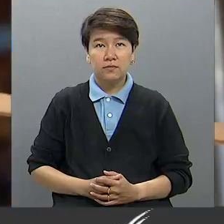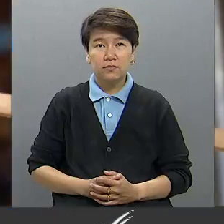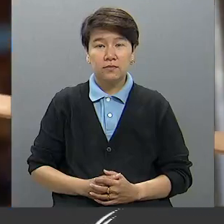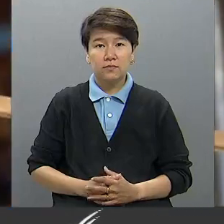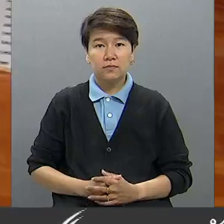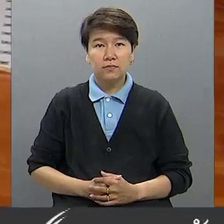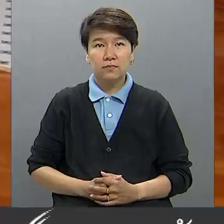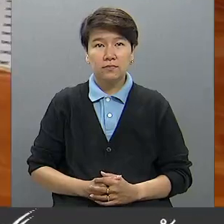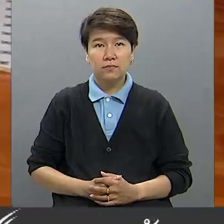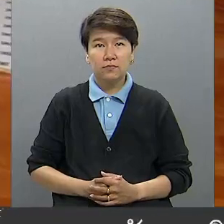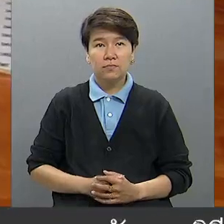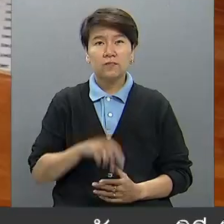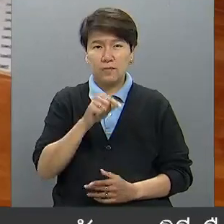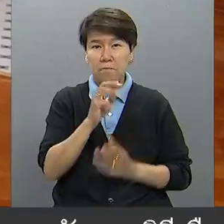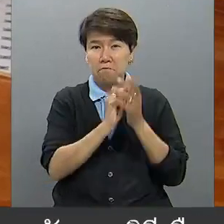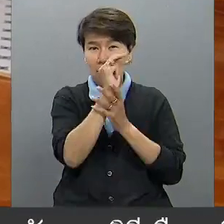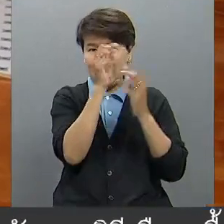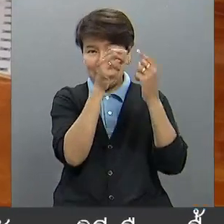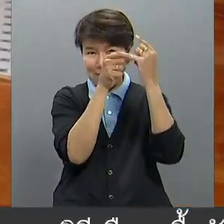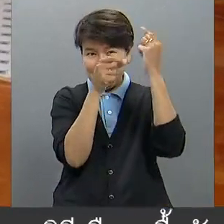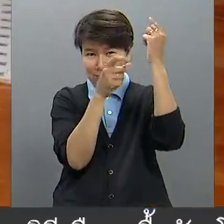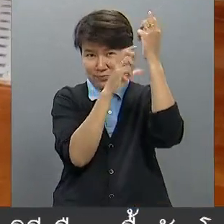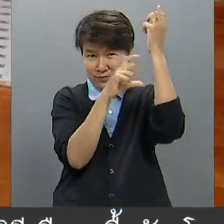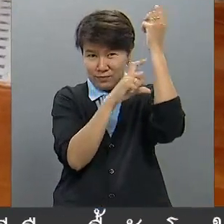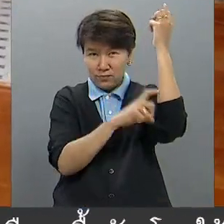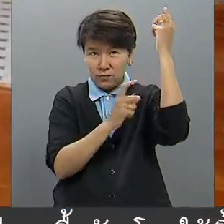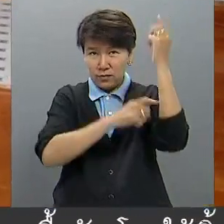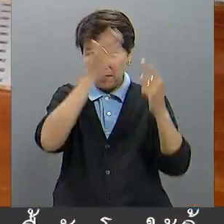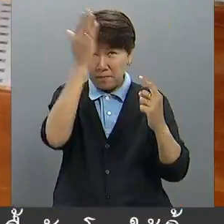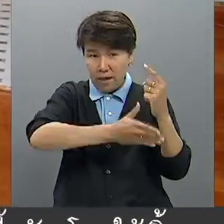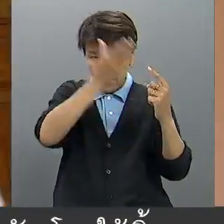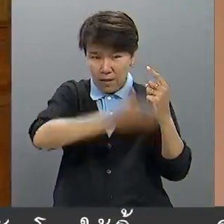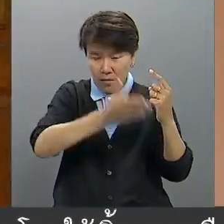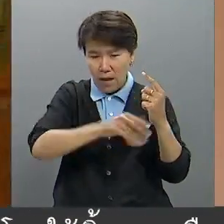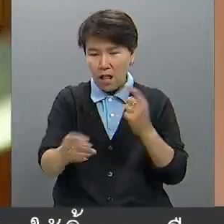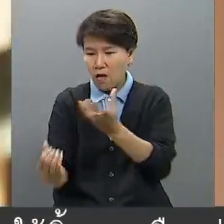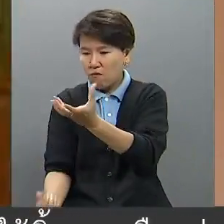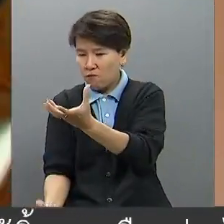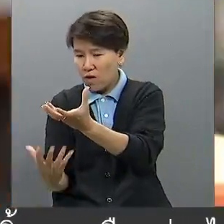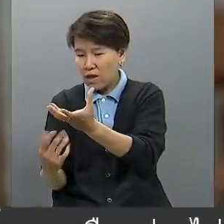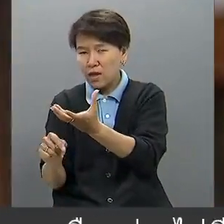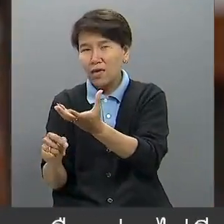ไม้ไผ่สีสุกนะครับผ่าย่างไฟไว้6เดือนแล้วครับก็เริ่มเอามาทำว่าวได้แล้ว